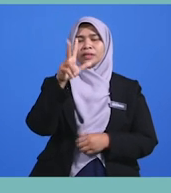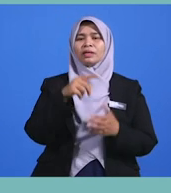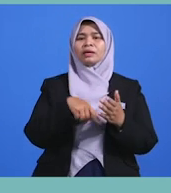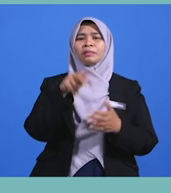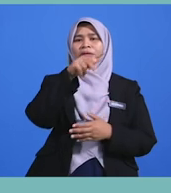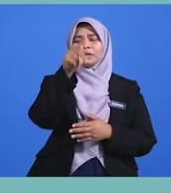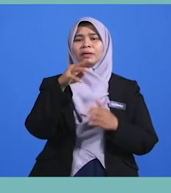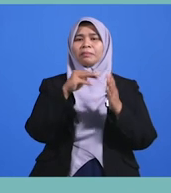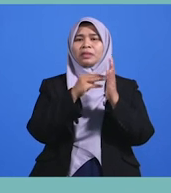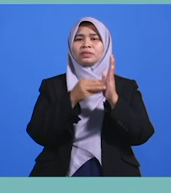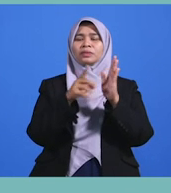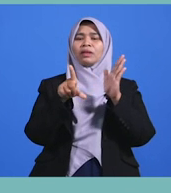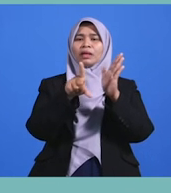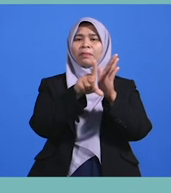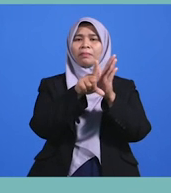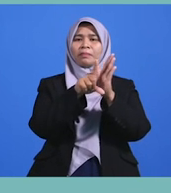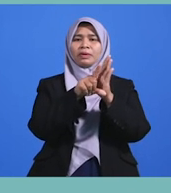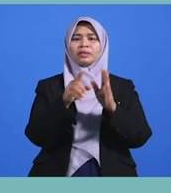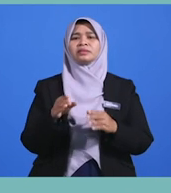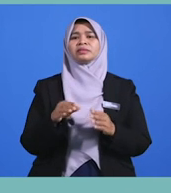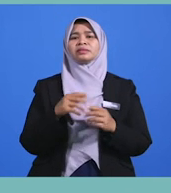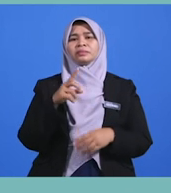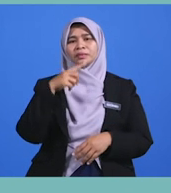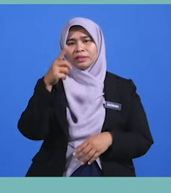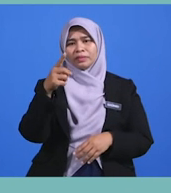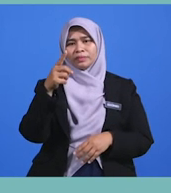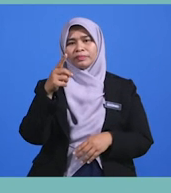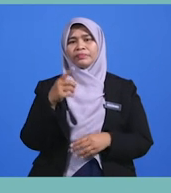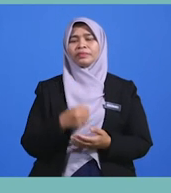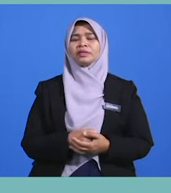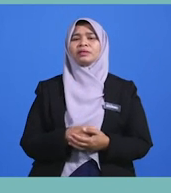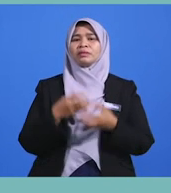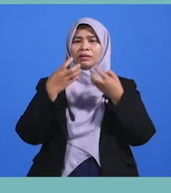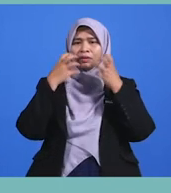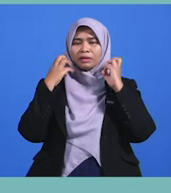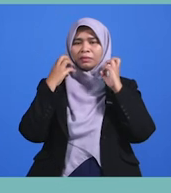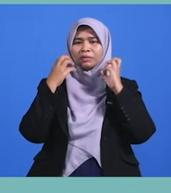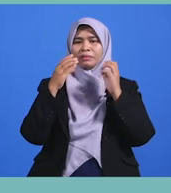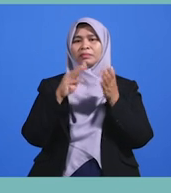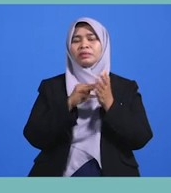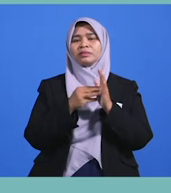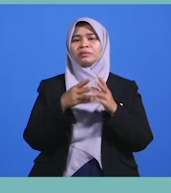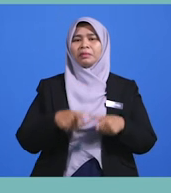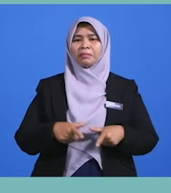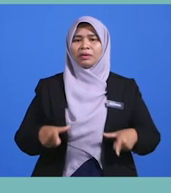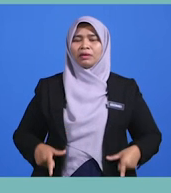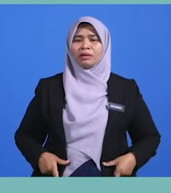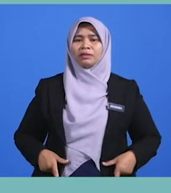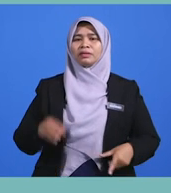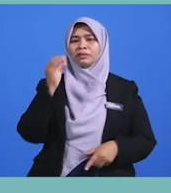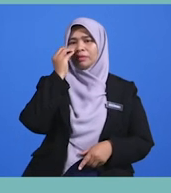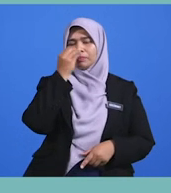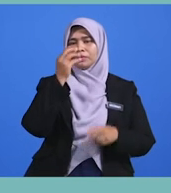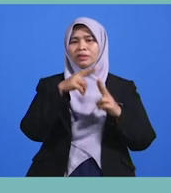Harimau melambangkan keberanian. Bunga raya melambangkan bunga kebangsaan. Bintang pecah 14 melambangkan